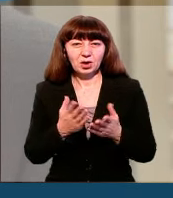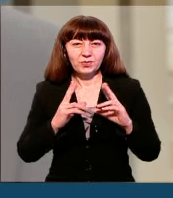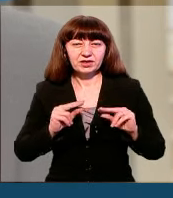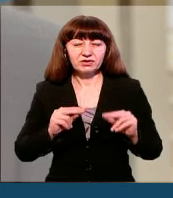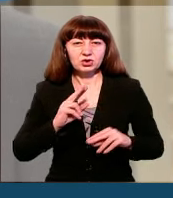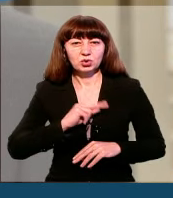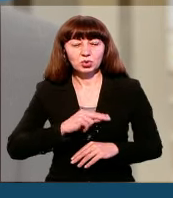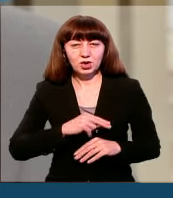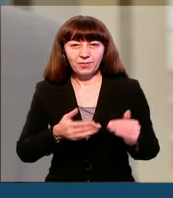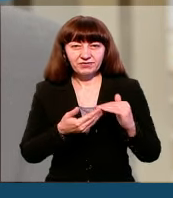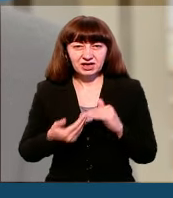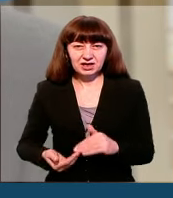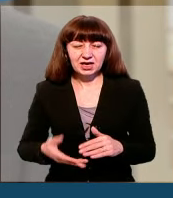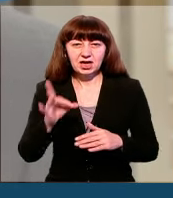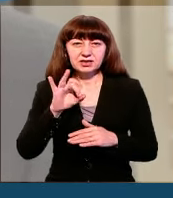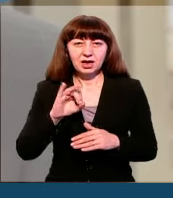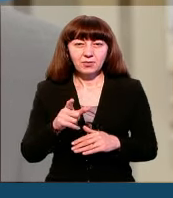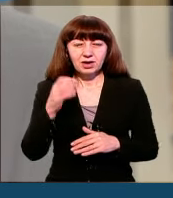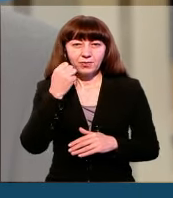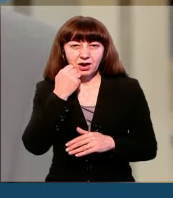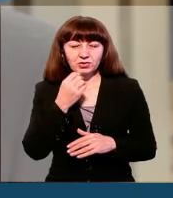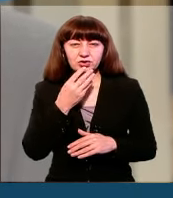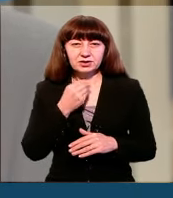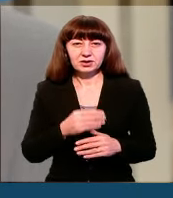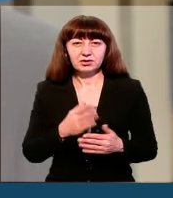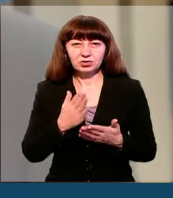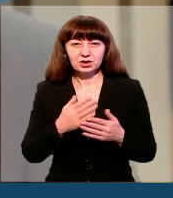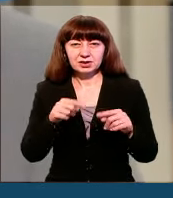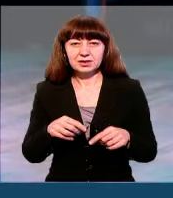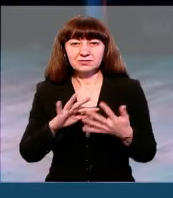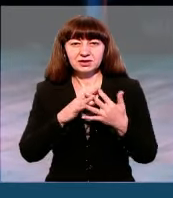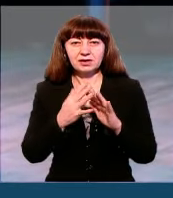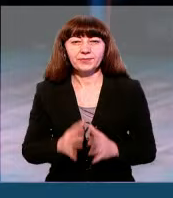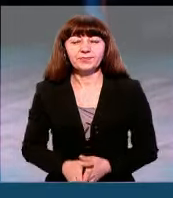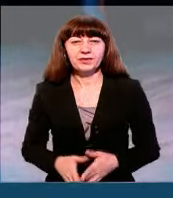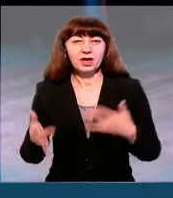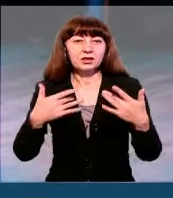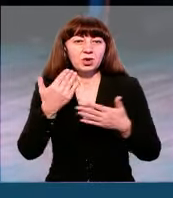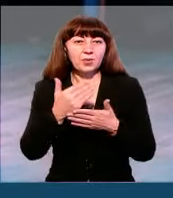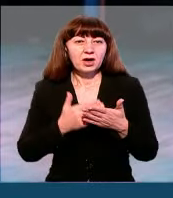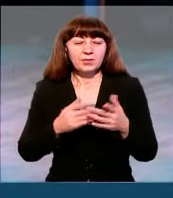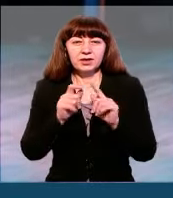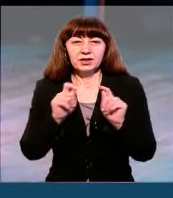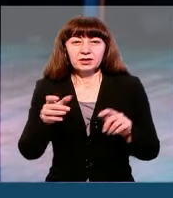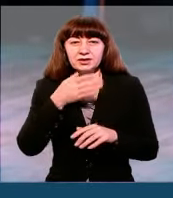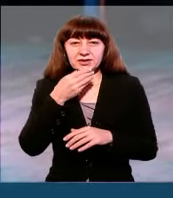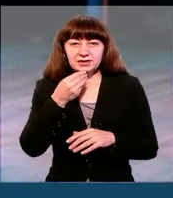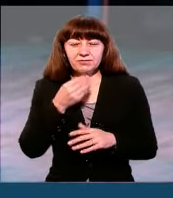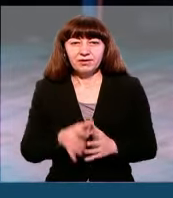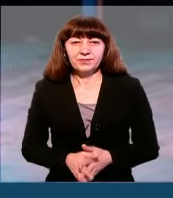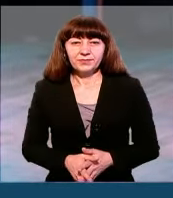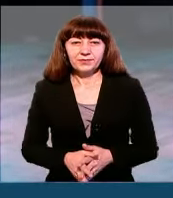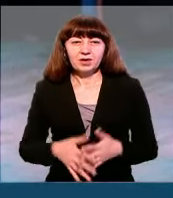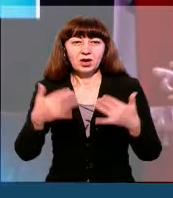педагогического труда, а также ансамблей бабушек, дедушек, которые находятся в каждом селе. Концертную программу открыли ярко и